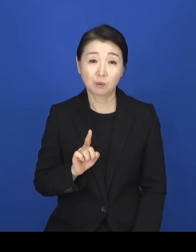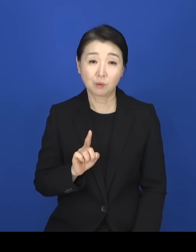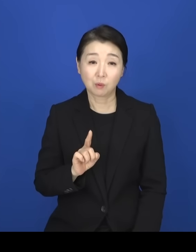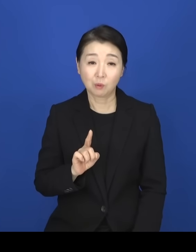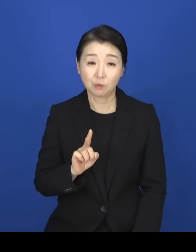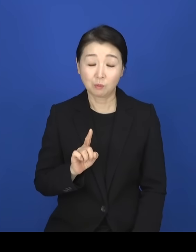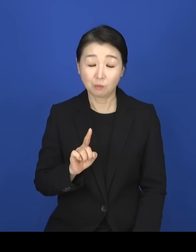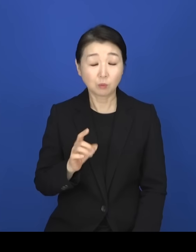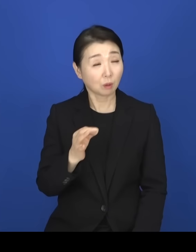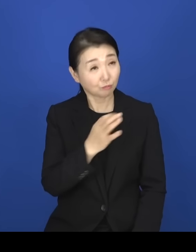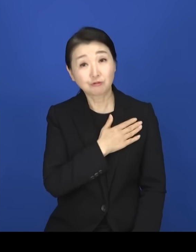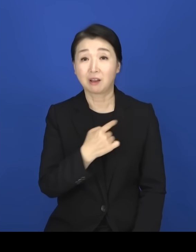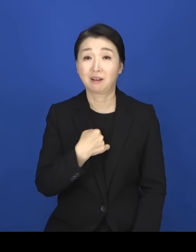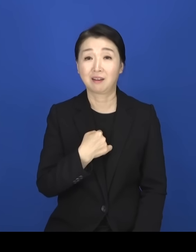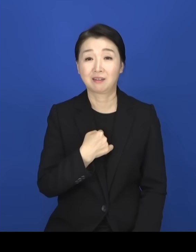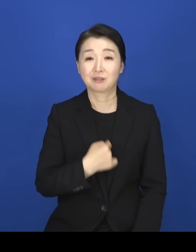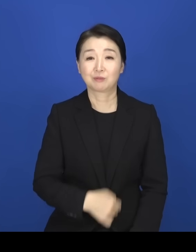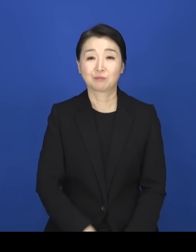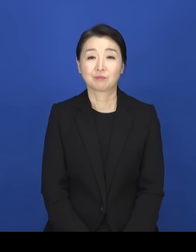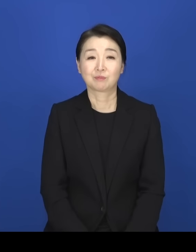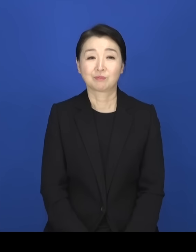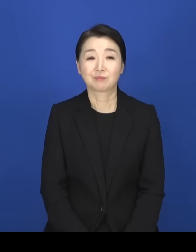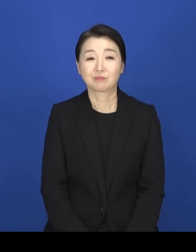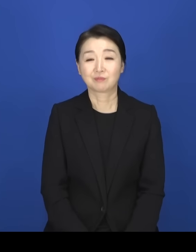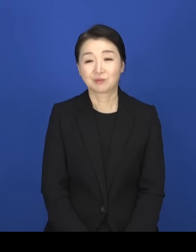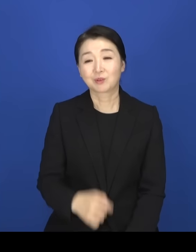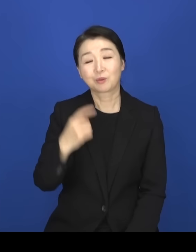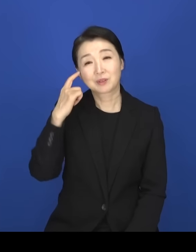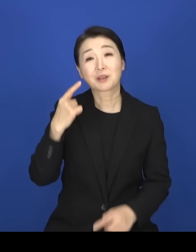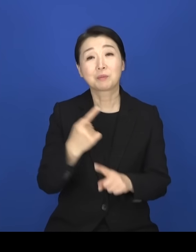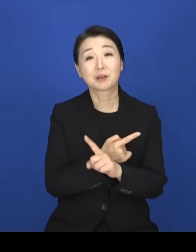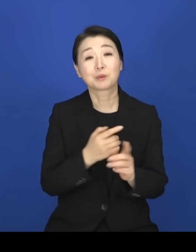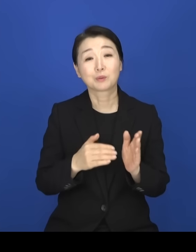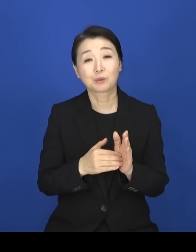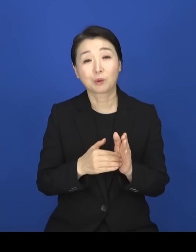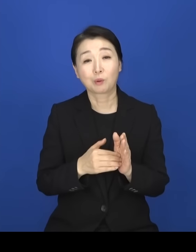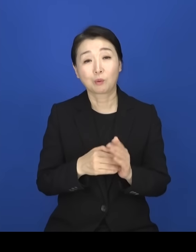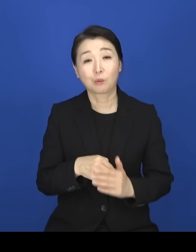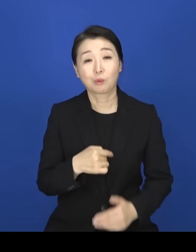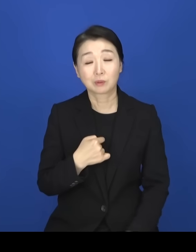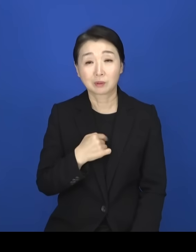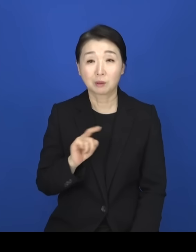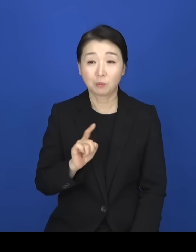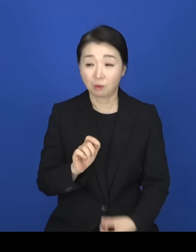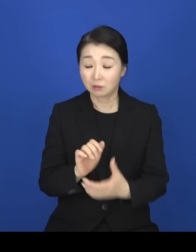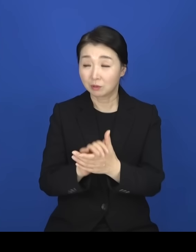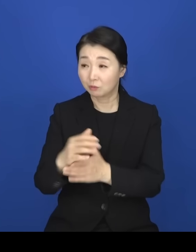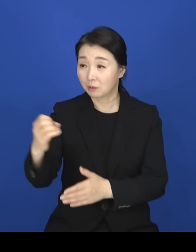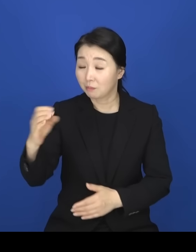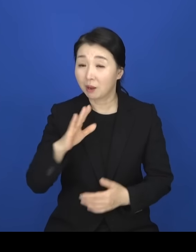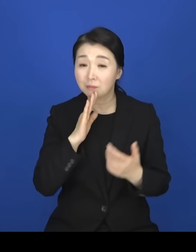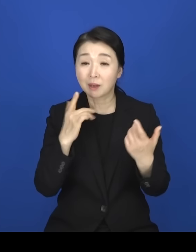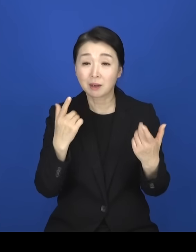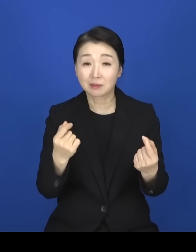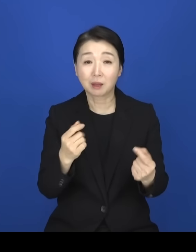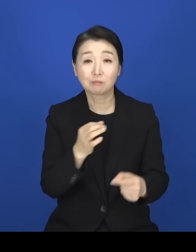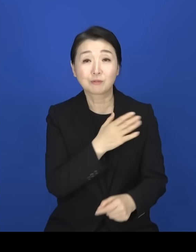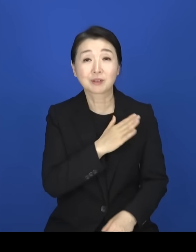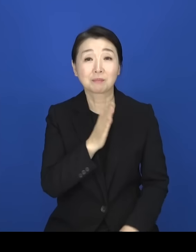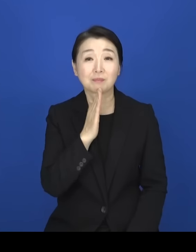꽤 소유가 있는데? 이런 생각을 하게 된 거죠. 네. 그 친구들이 한 말이 맞네. 나